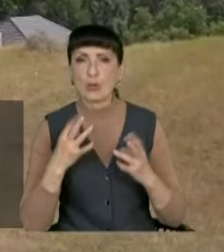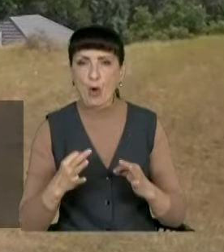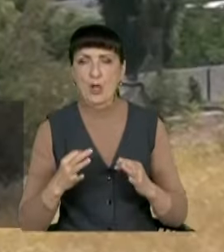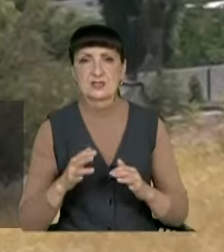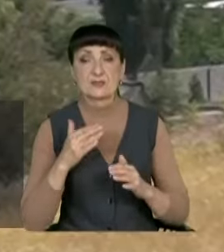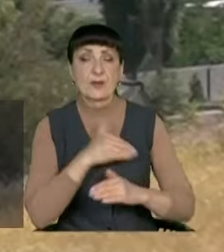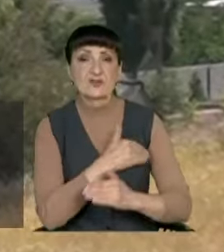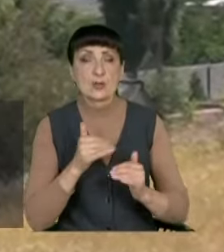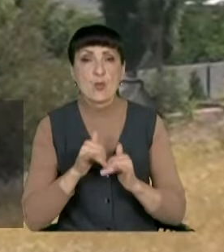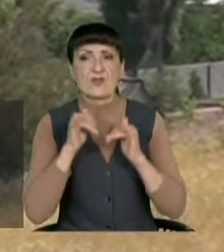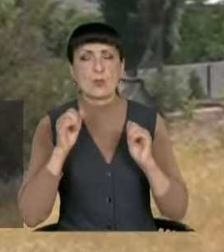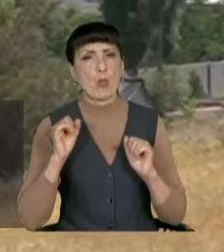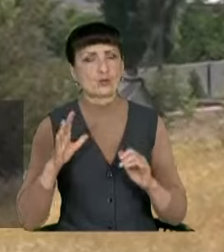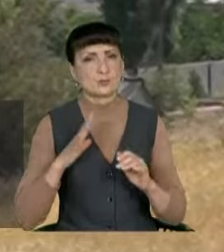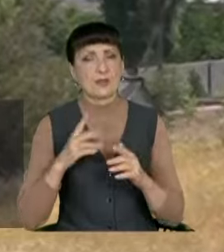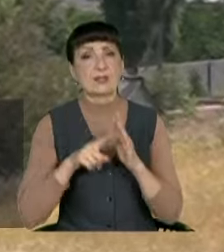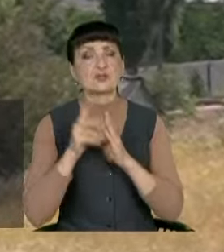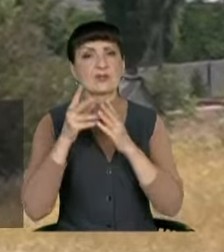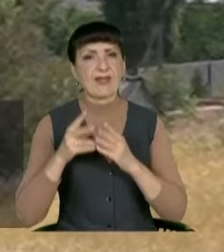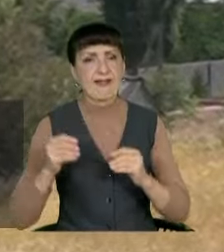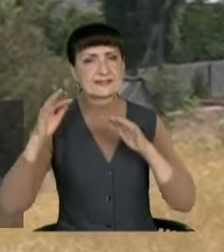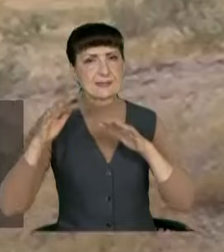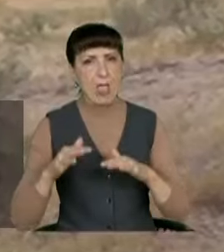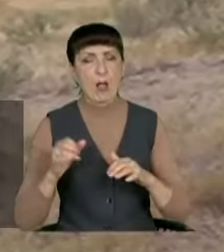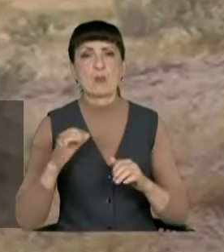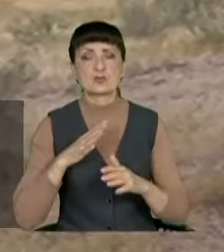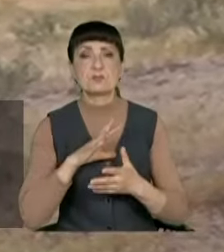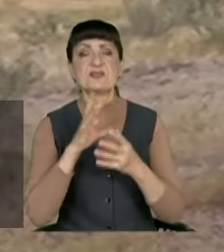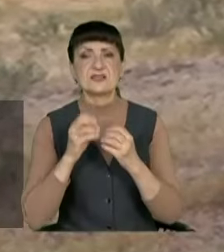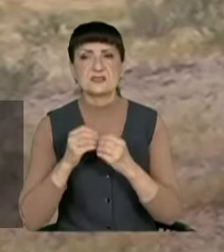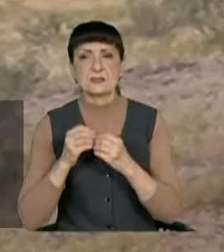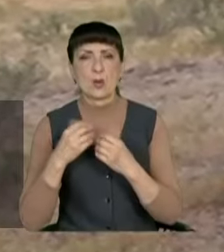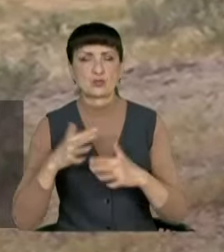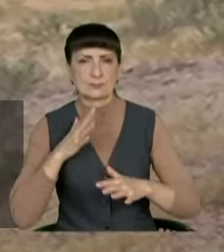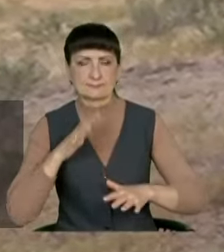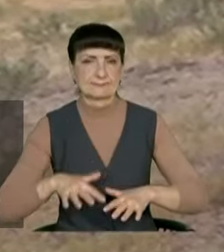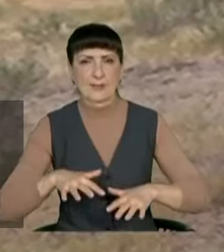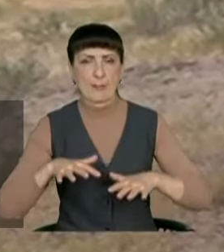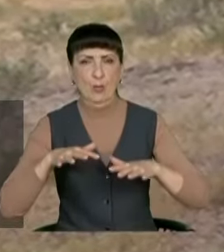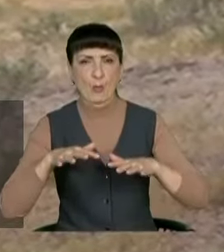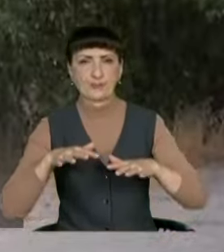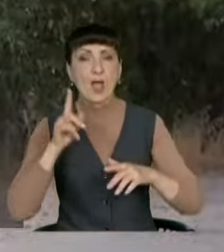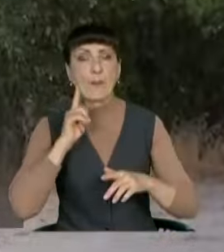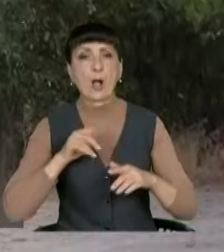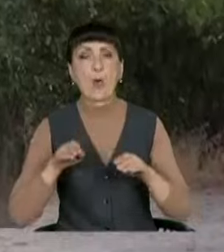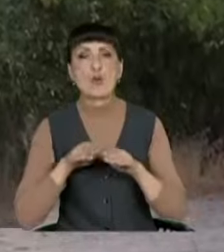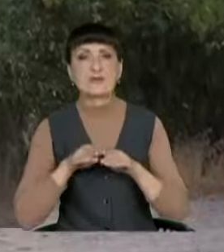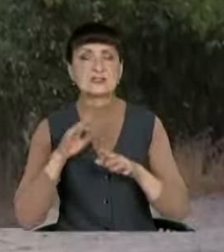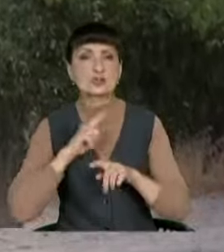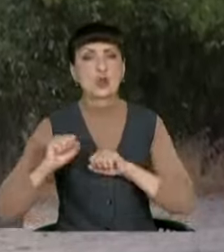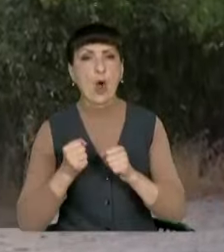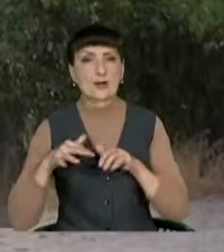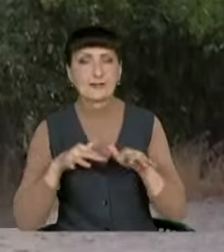повышением температуры могут начать таять снега, что может привести к последующим потопам. Пока уровень и скорость течения